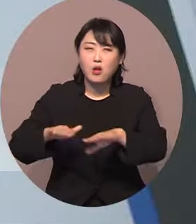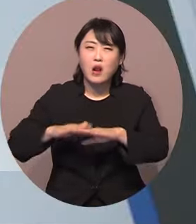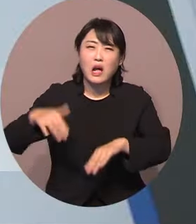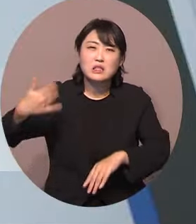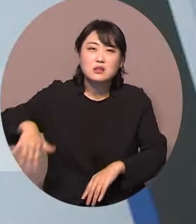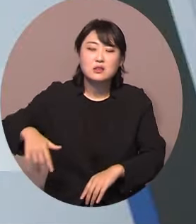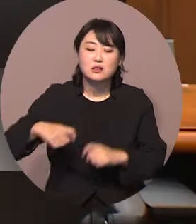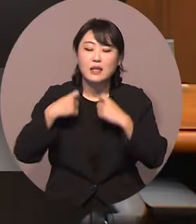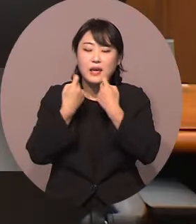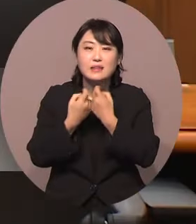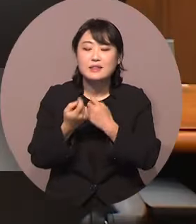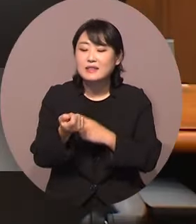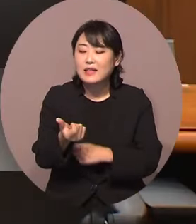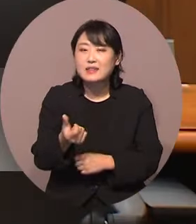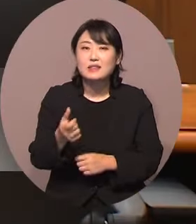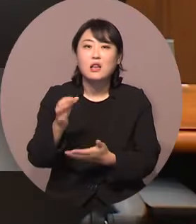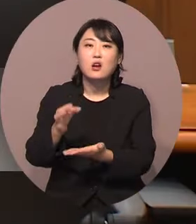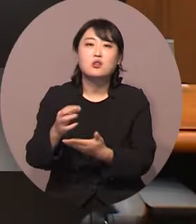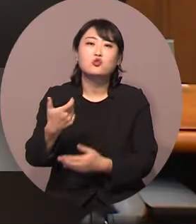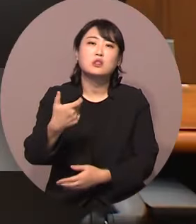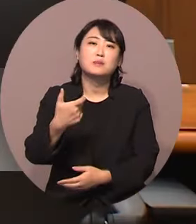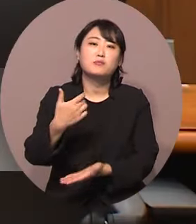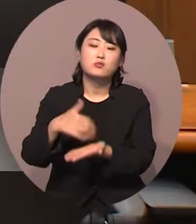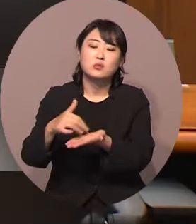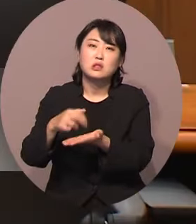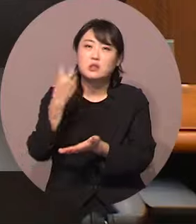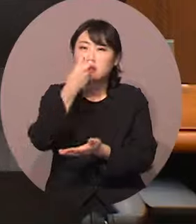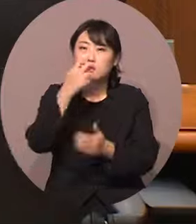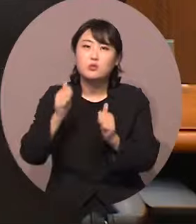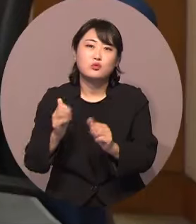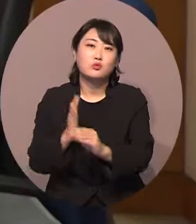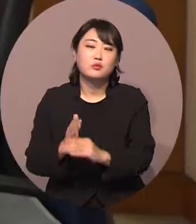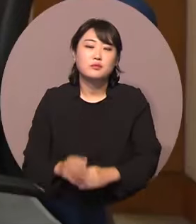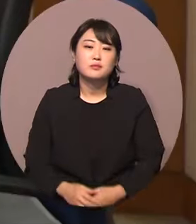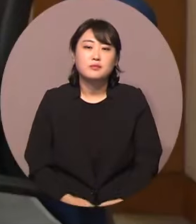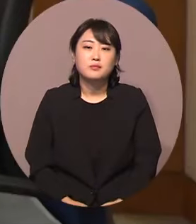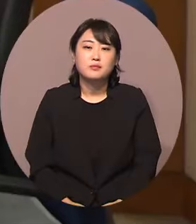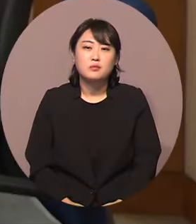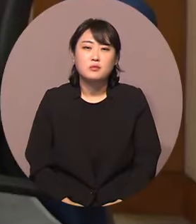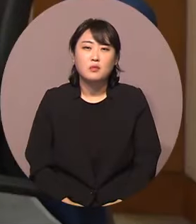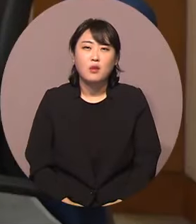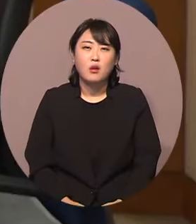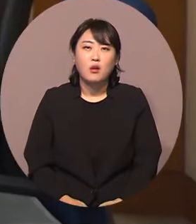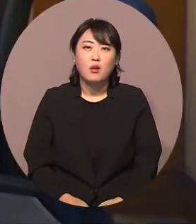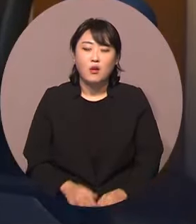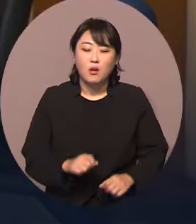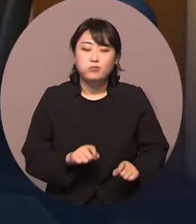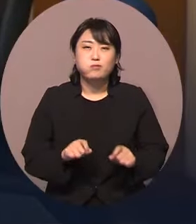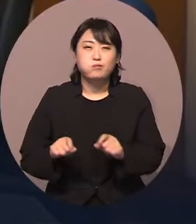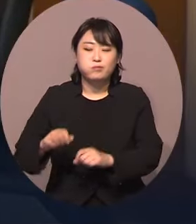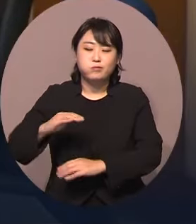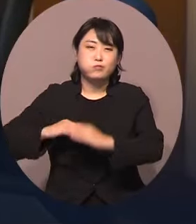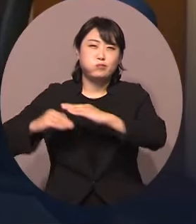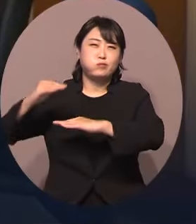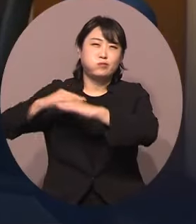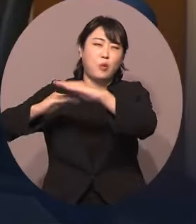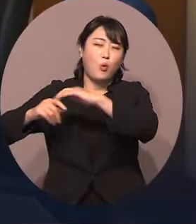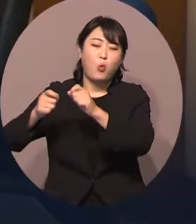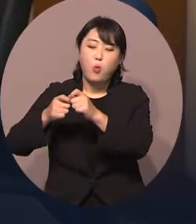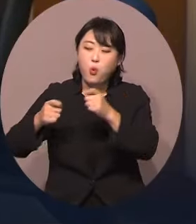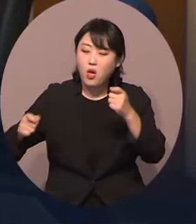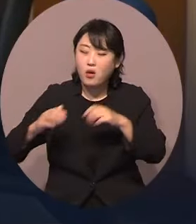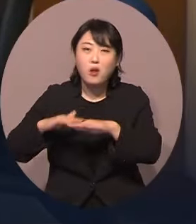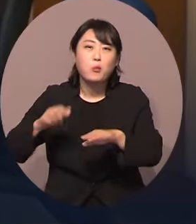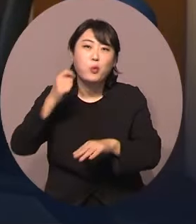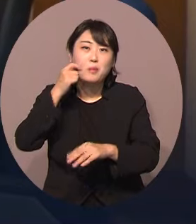않은 민사소액 사건 예을 심리하고 있습니다 사건이 많이 적체가 돼 있고 장기 미제를 해결할 수